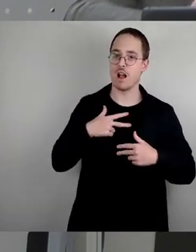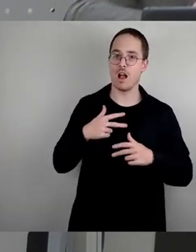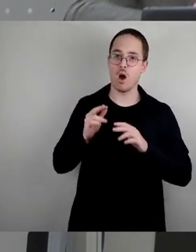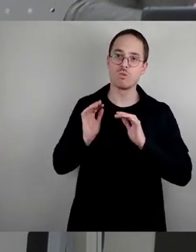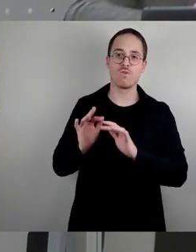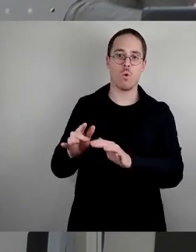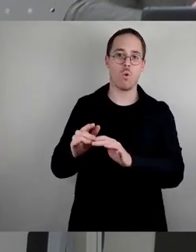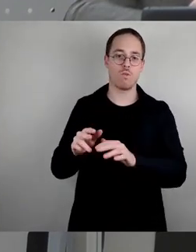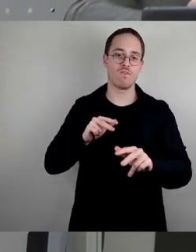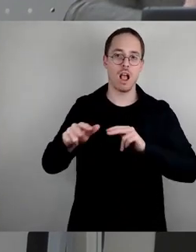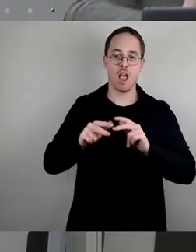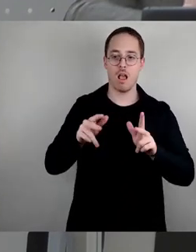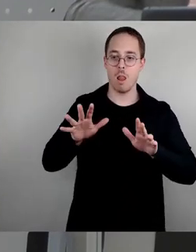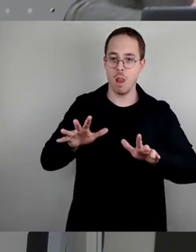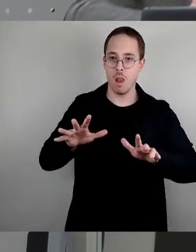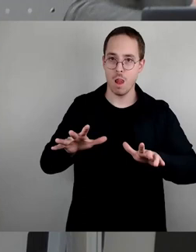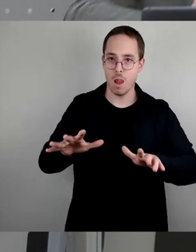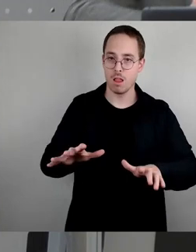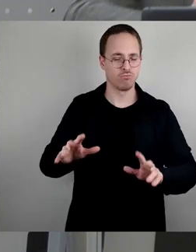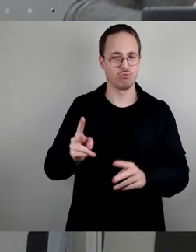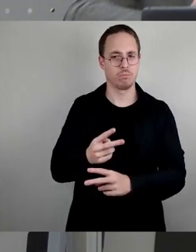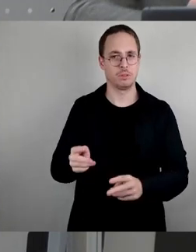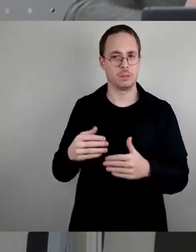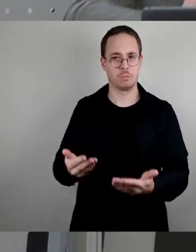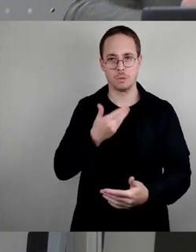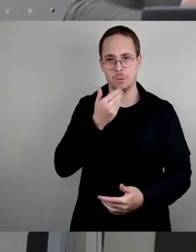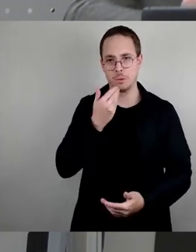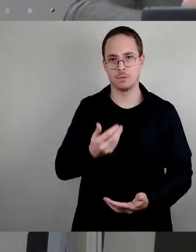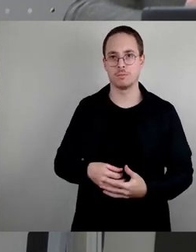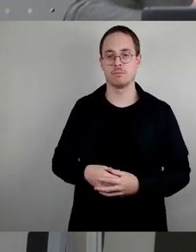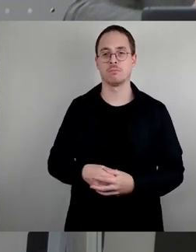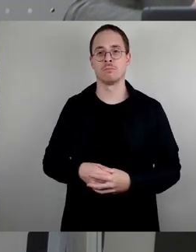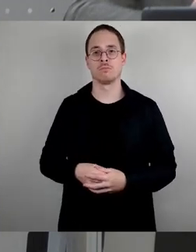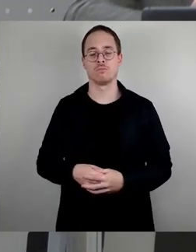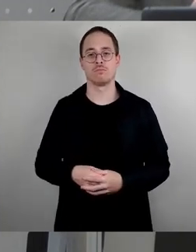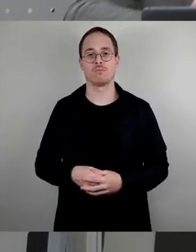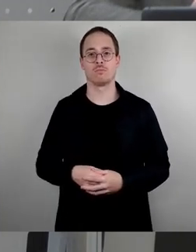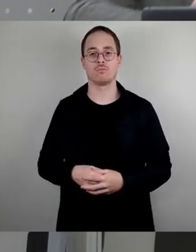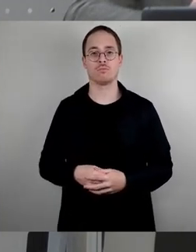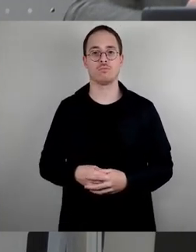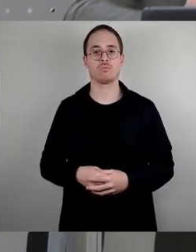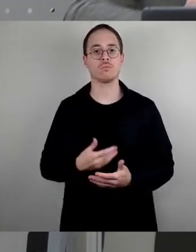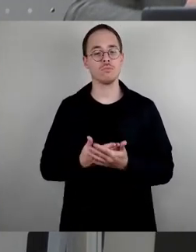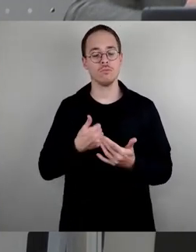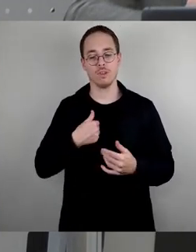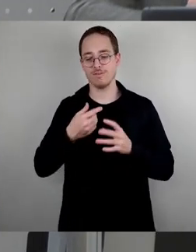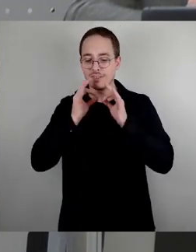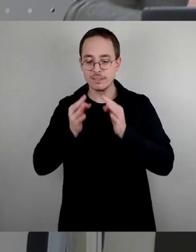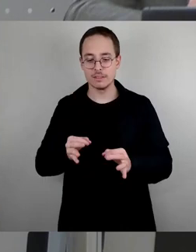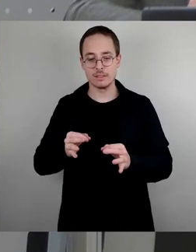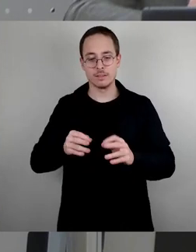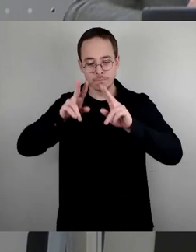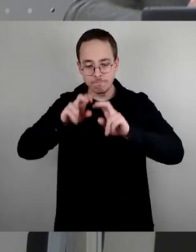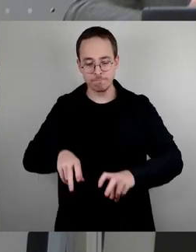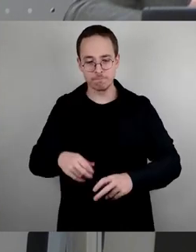eine Lösung finden, dass eben zwei Spuren bleiben statt auswärts, aber wir haben uns da sehr intensiv mit beschäftigt, das geht nicht, schon alleine